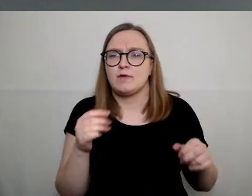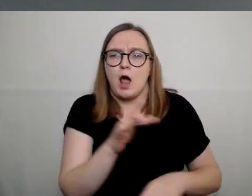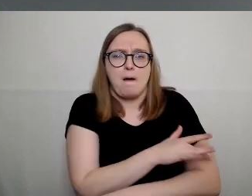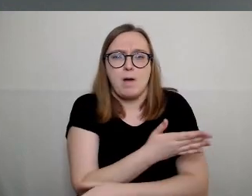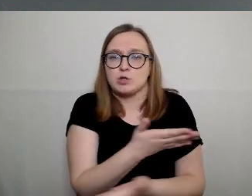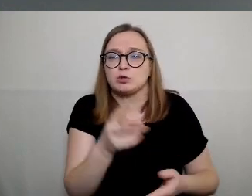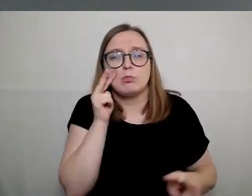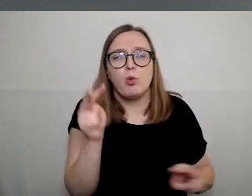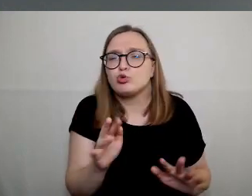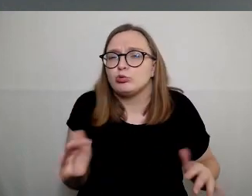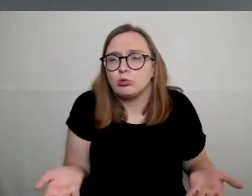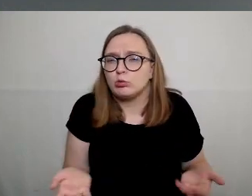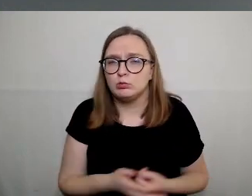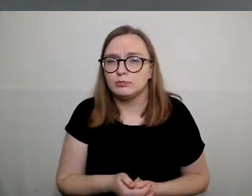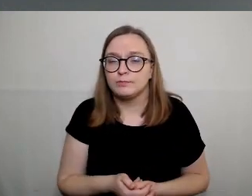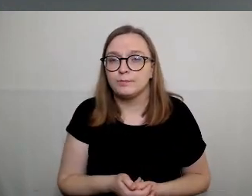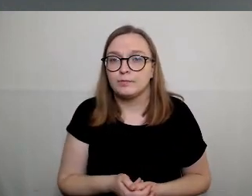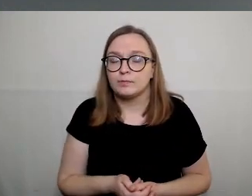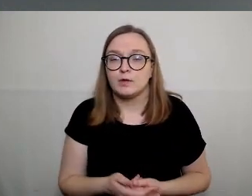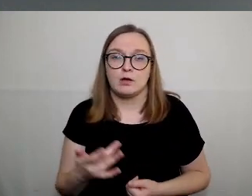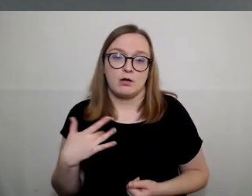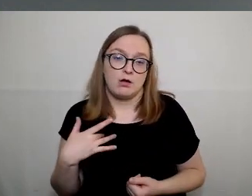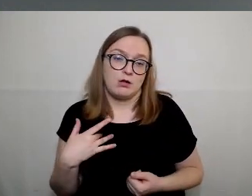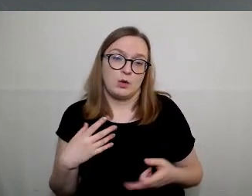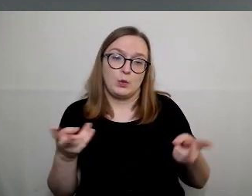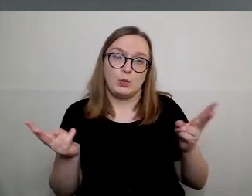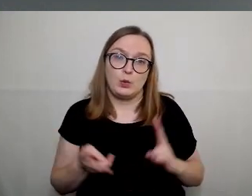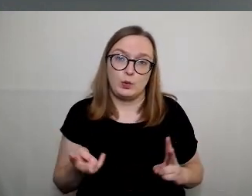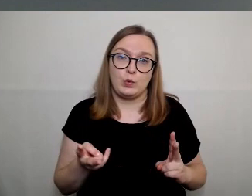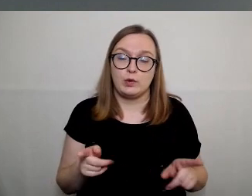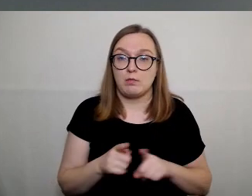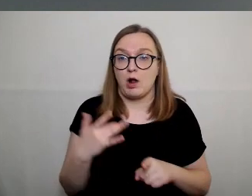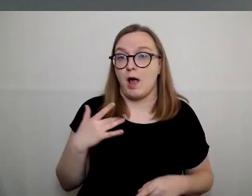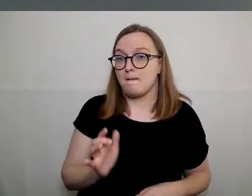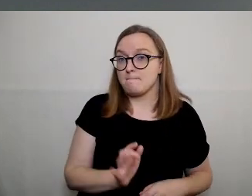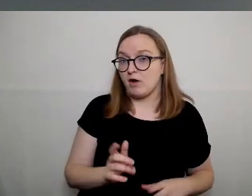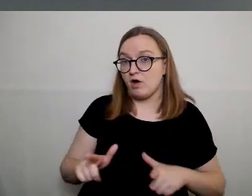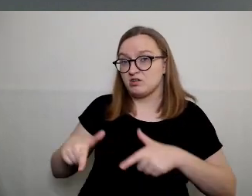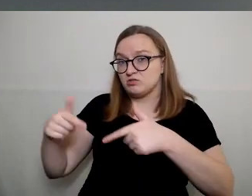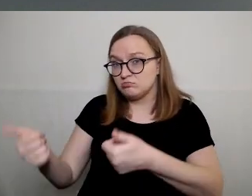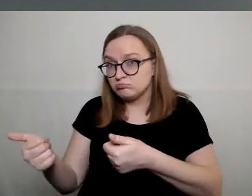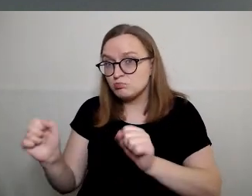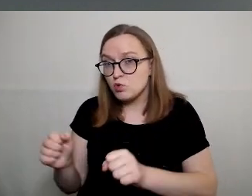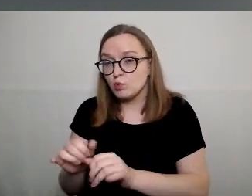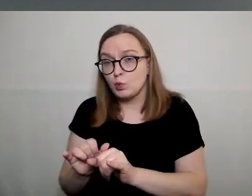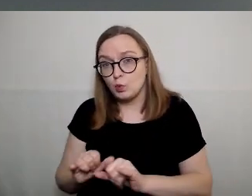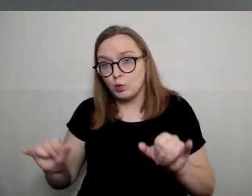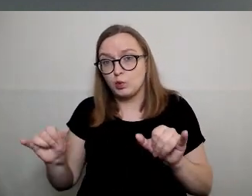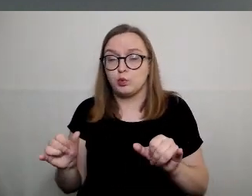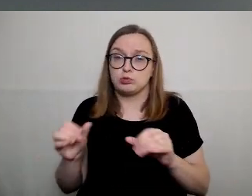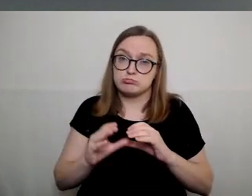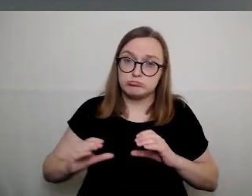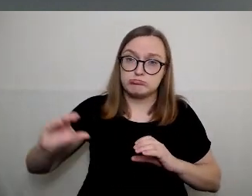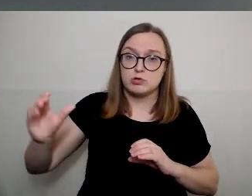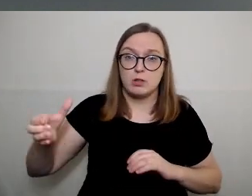žiūrit, ar verta galbūt suteikti vėlgi ir privačiai iniciatyvai daugiau didesnį vaidmenį,